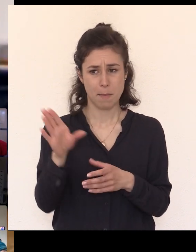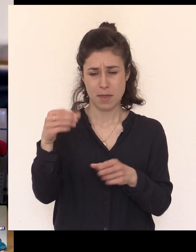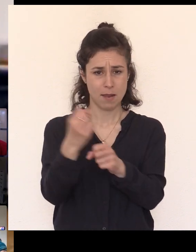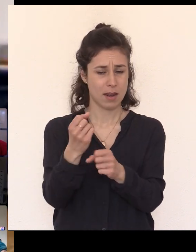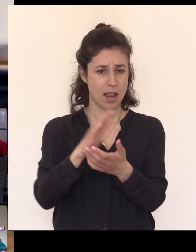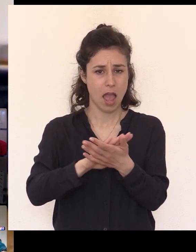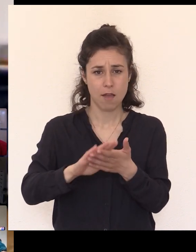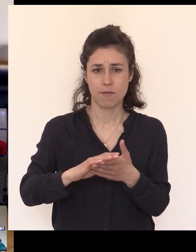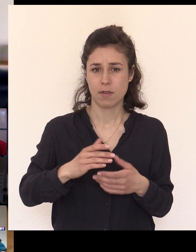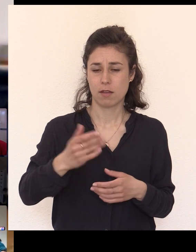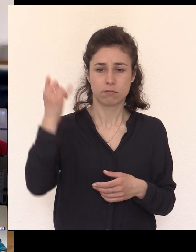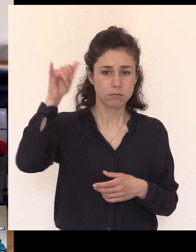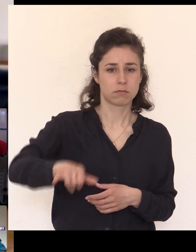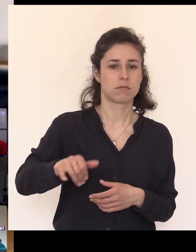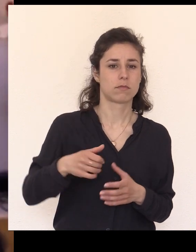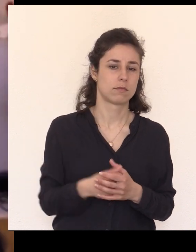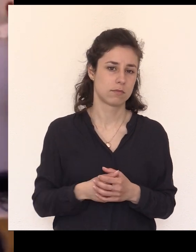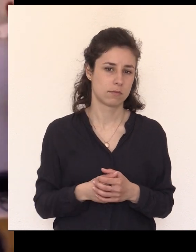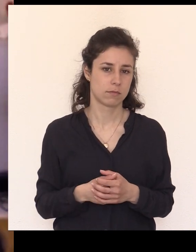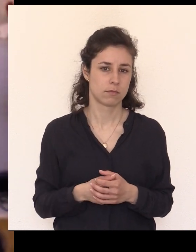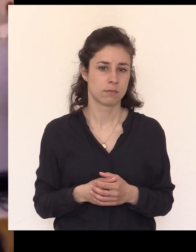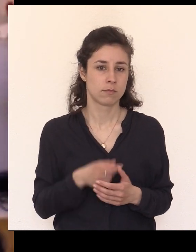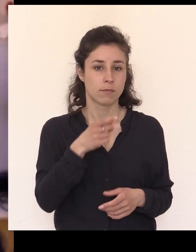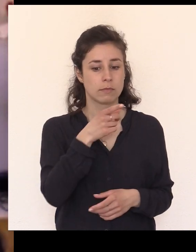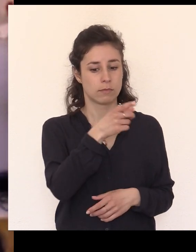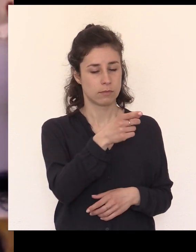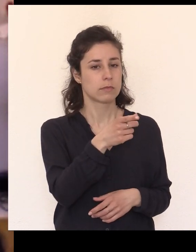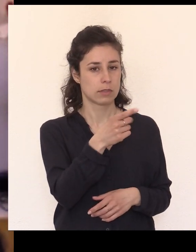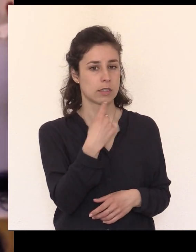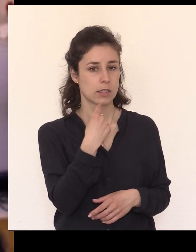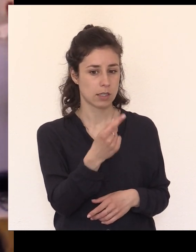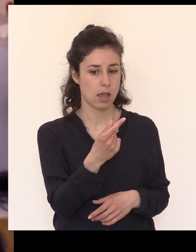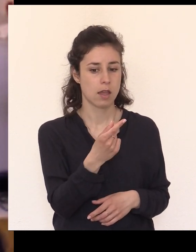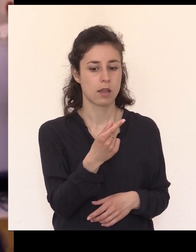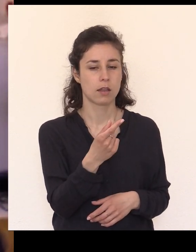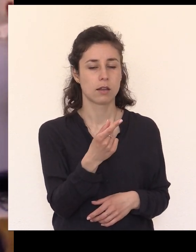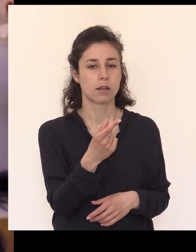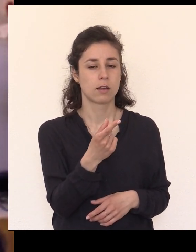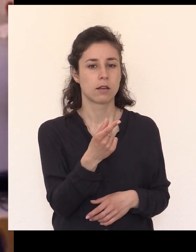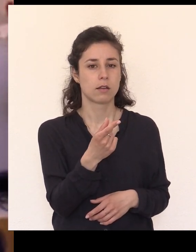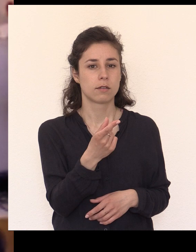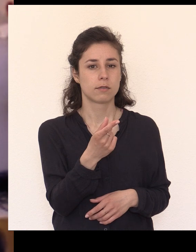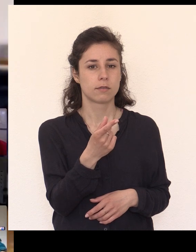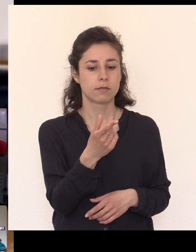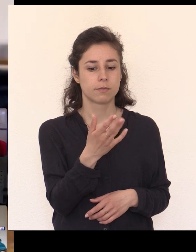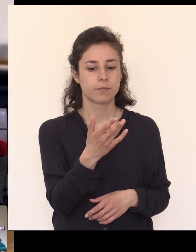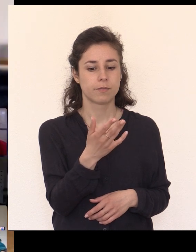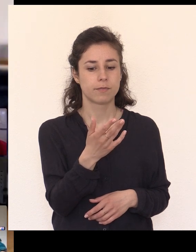Mitarbeiter mir einfach aufnehmen. Sie hat gesagt, dass